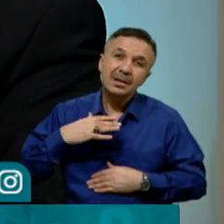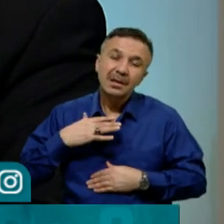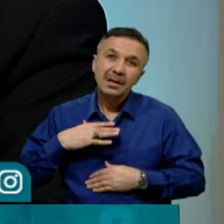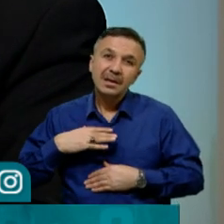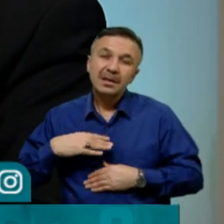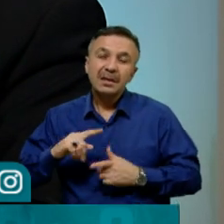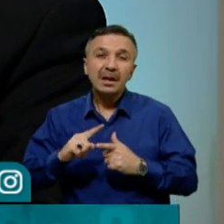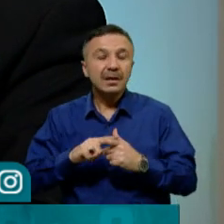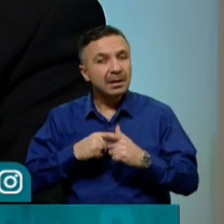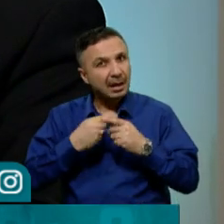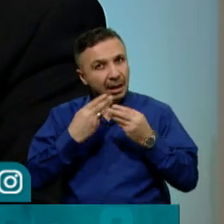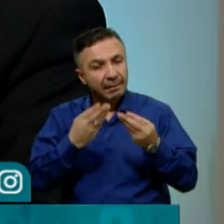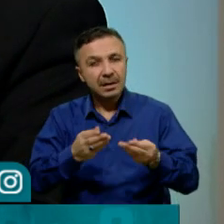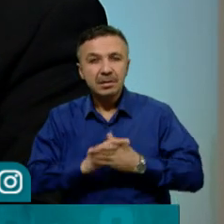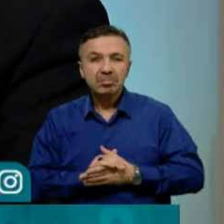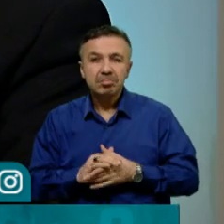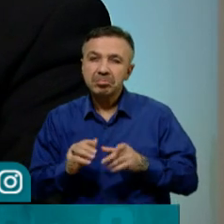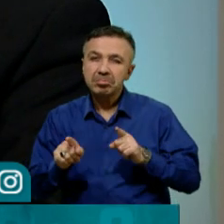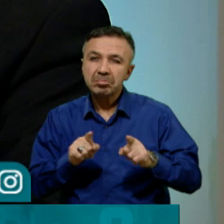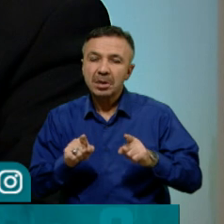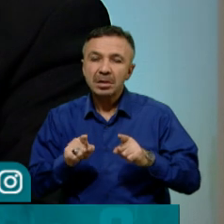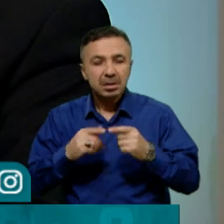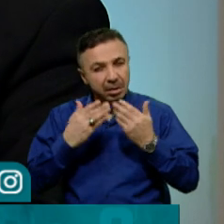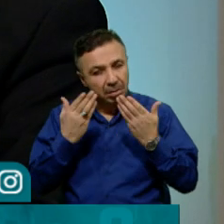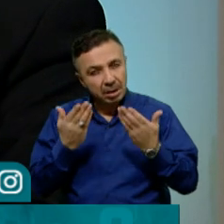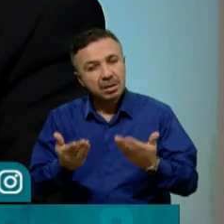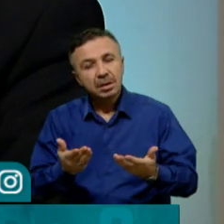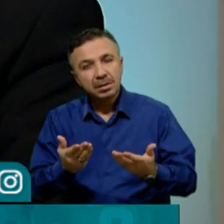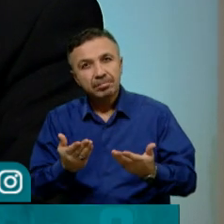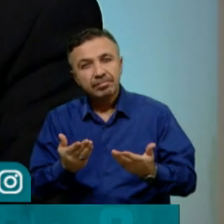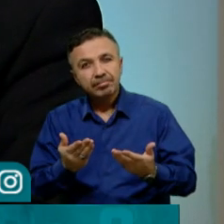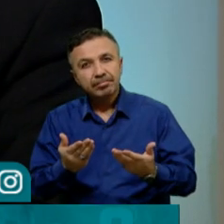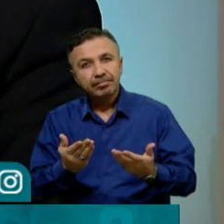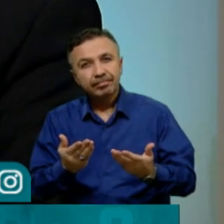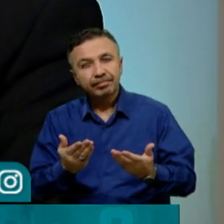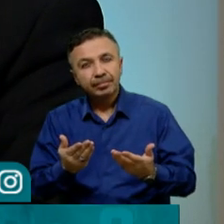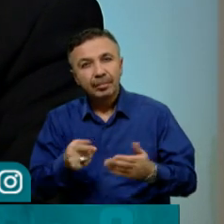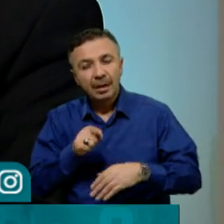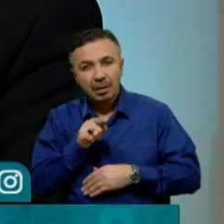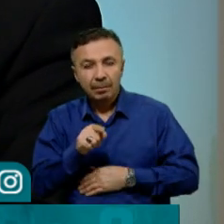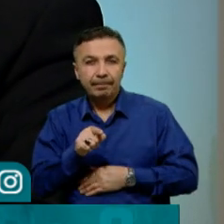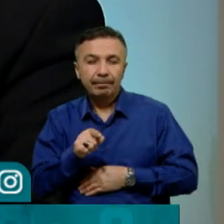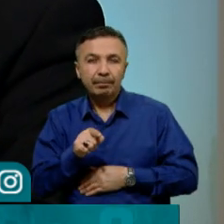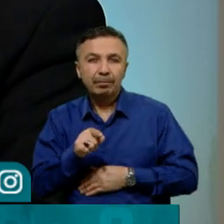kiraya versin Hangisini kabul edersek ederim bu kullanma